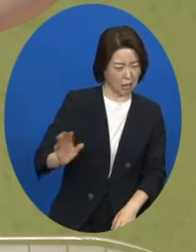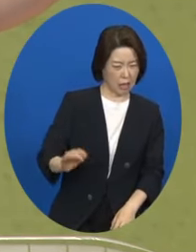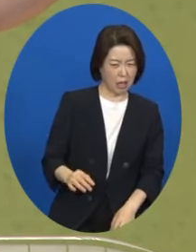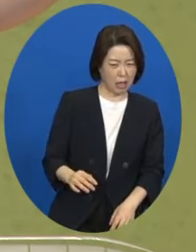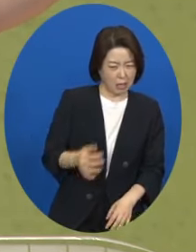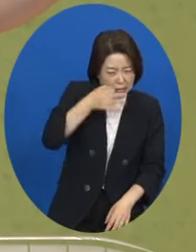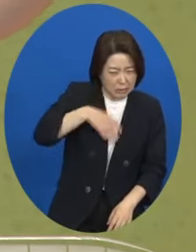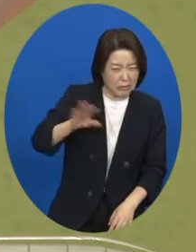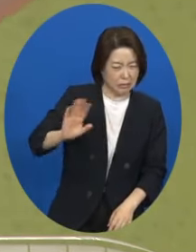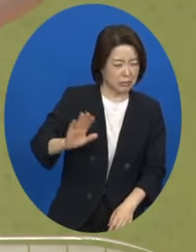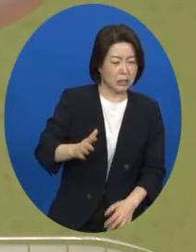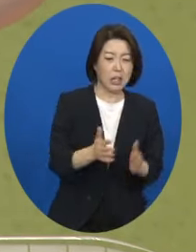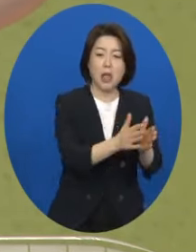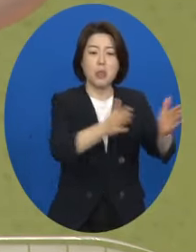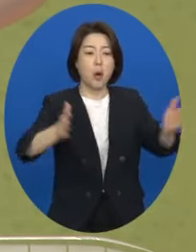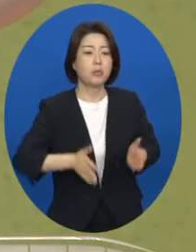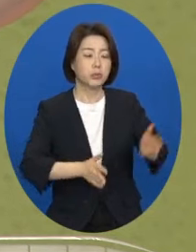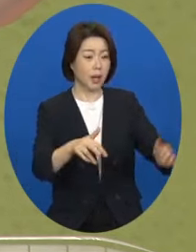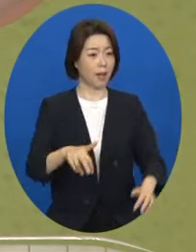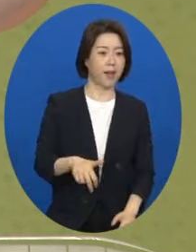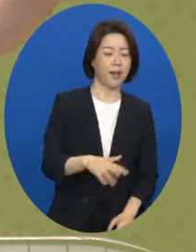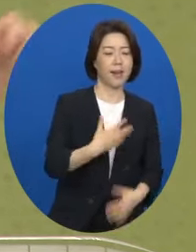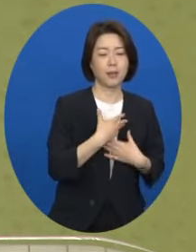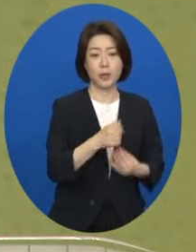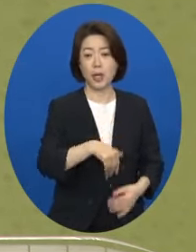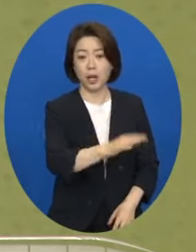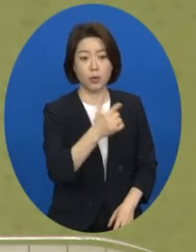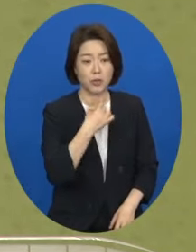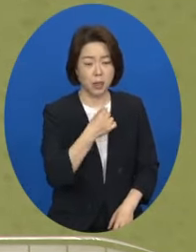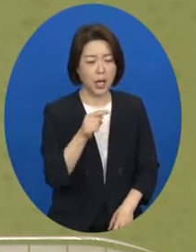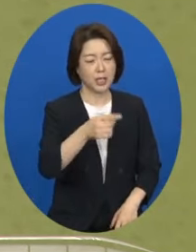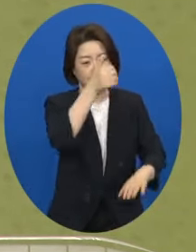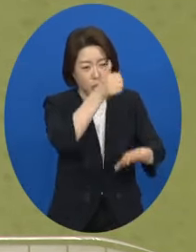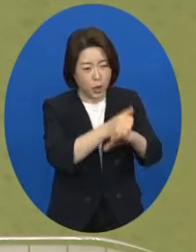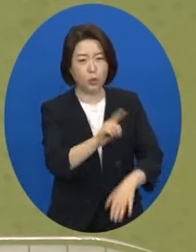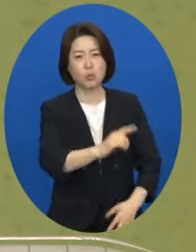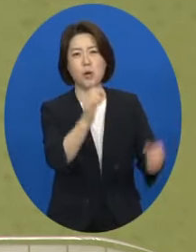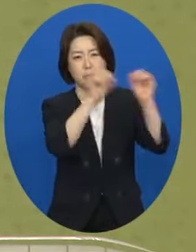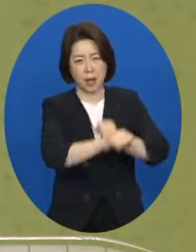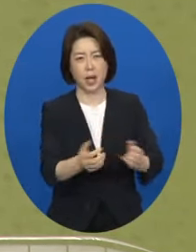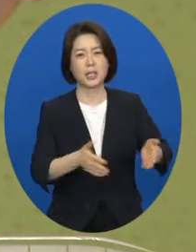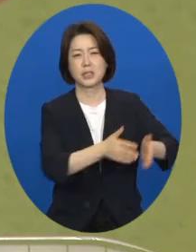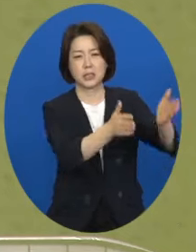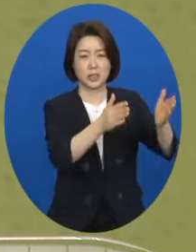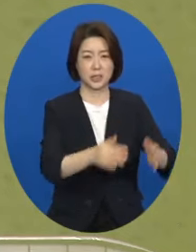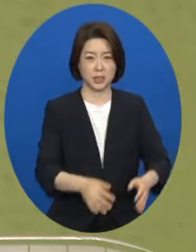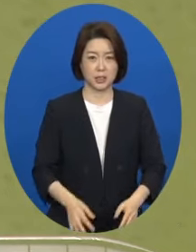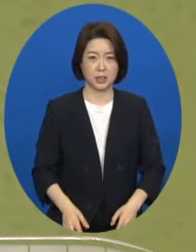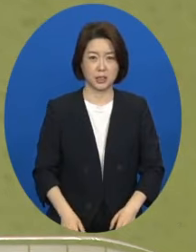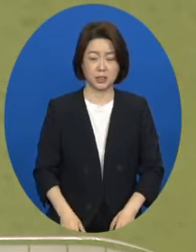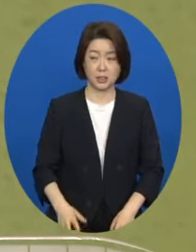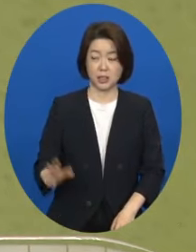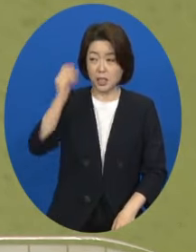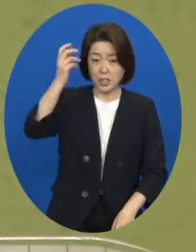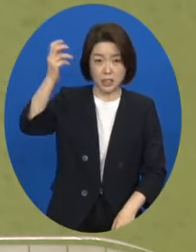문으로 가려고 하지. 그냥 망하는 길이에요. 성령께서 예수님을 이끌어갈 때 어디로 데려갔어요? 광야를 끌고